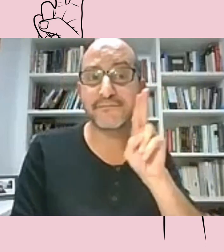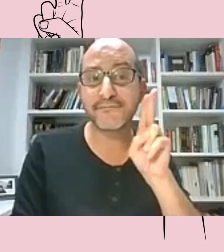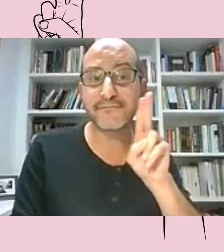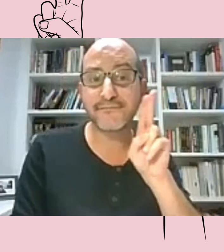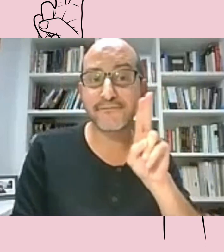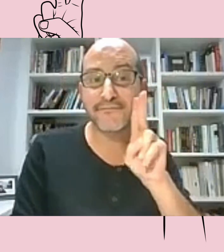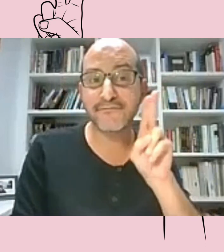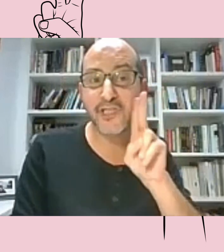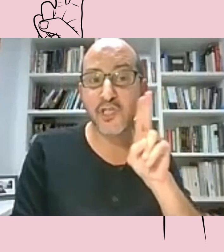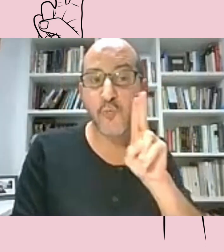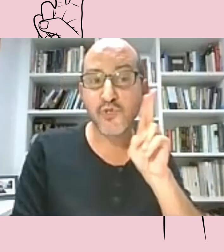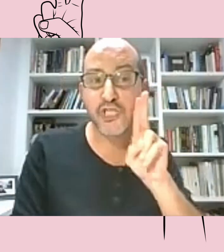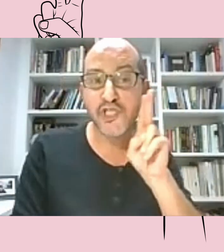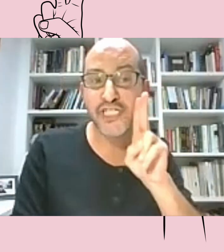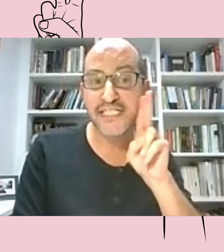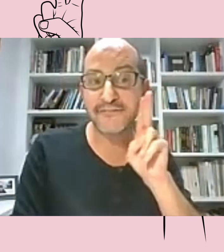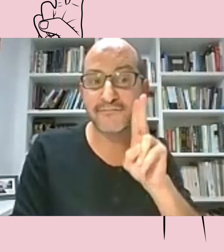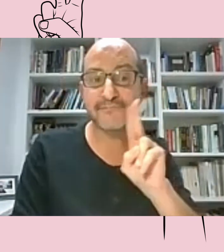יום שישי.